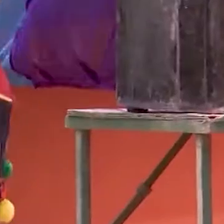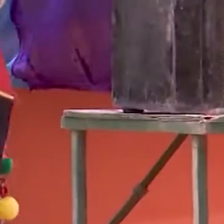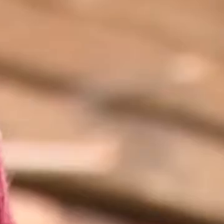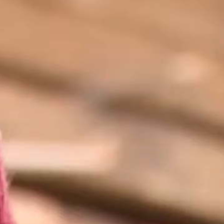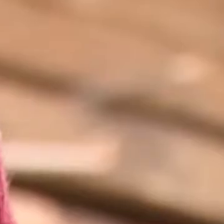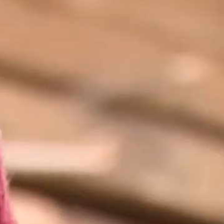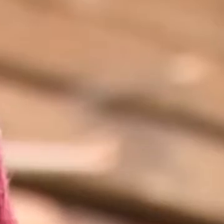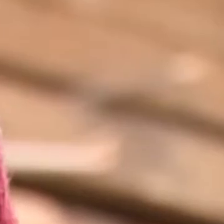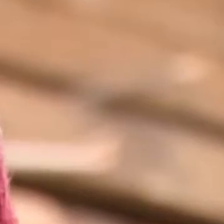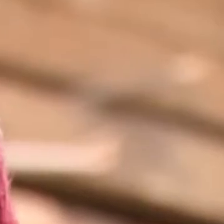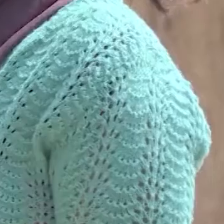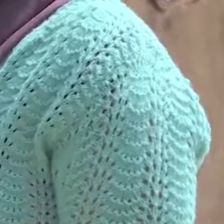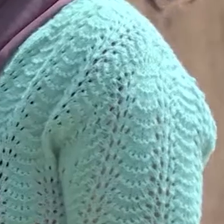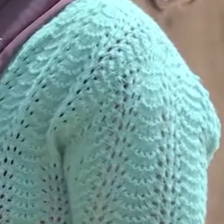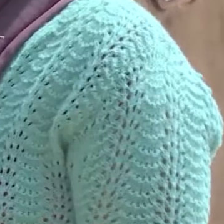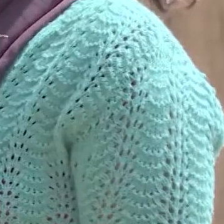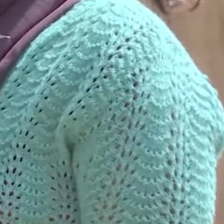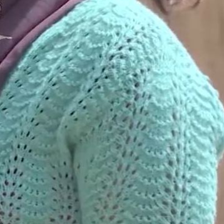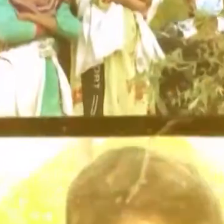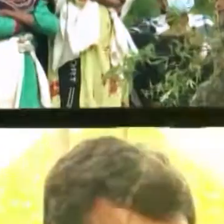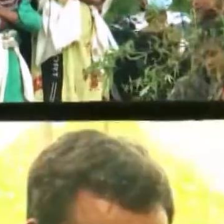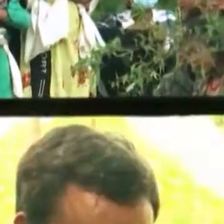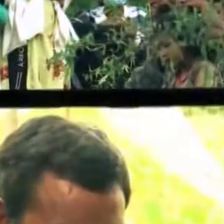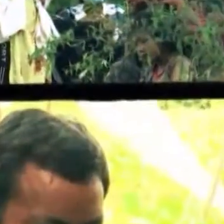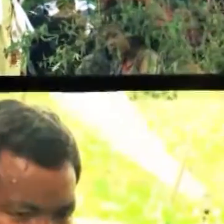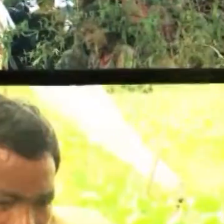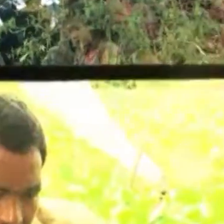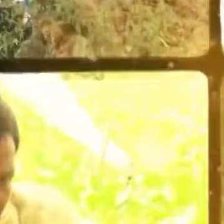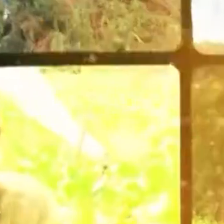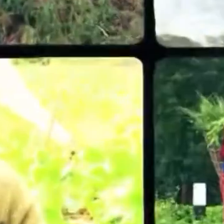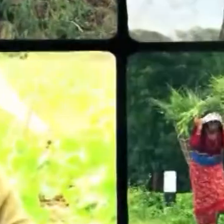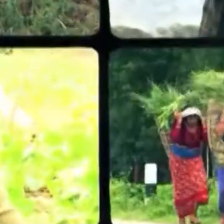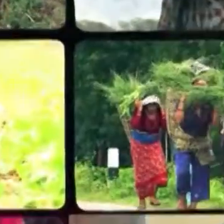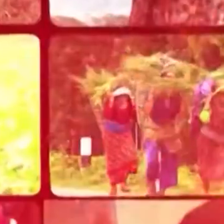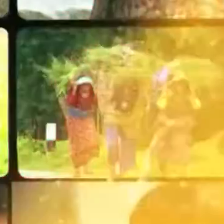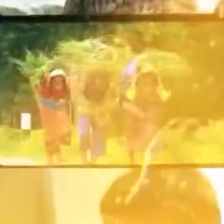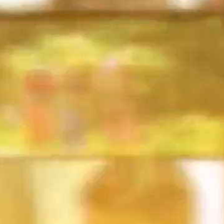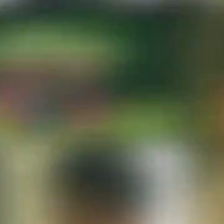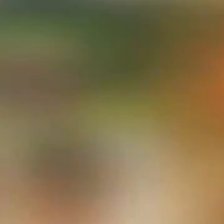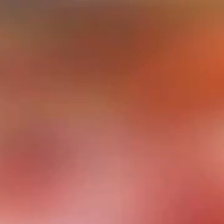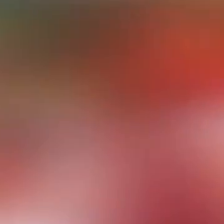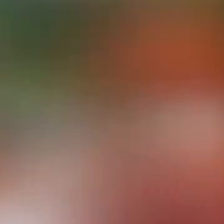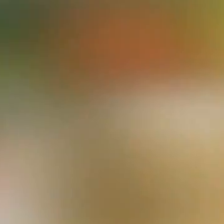अनुहारहरूको भीडमा तपाईँकै अनुहार, अनेक नेपालीको एक अनुहार।